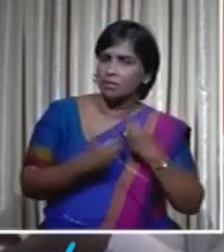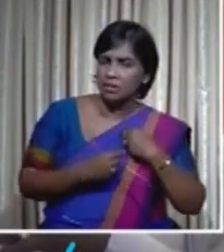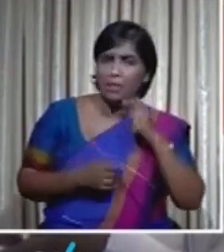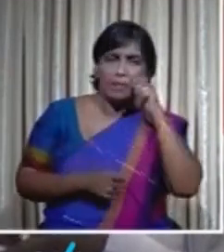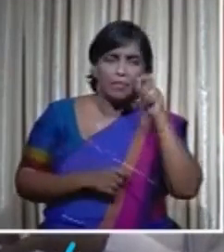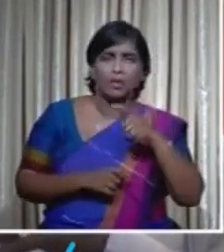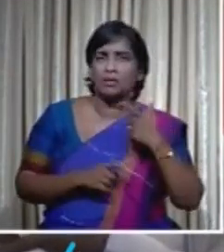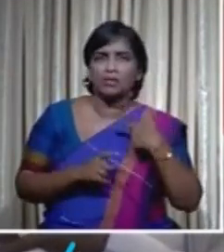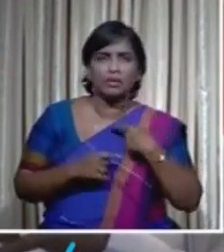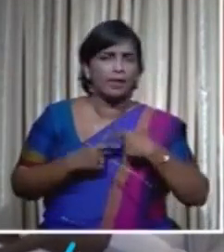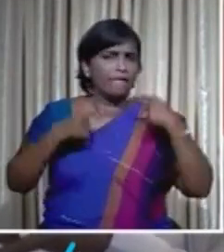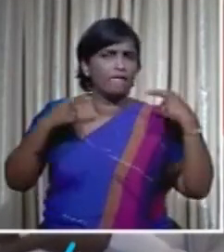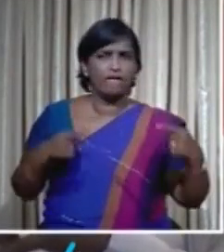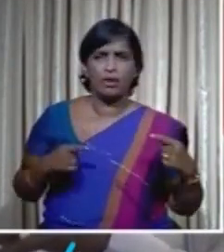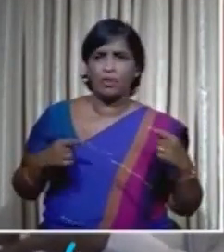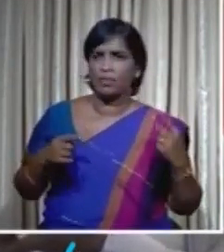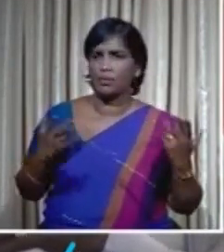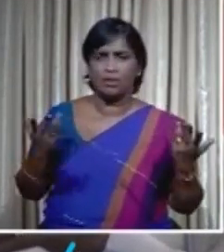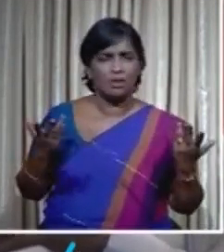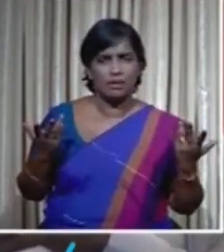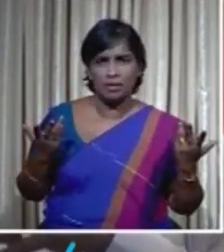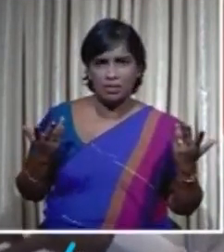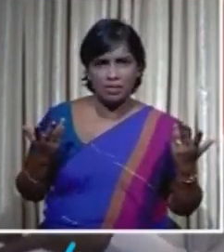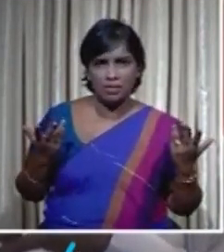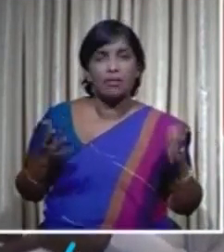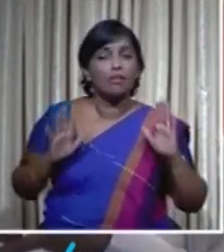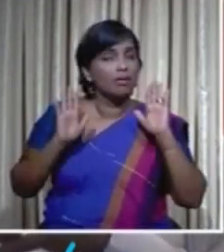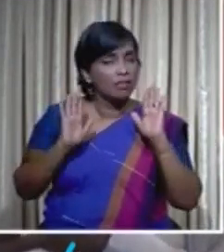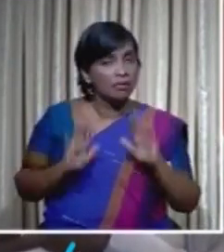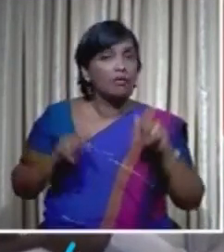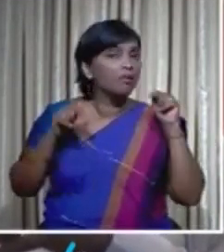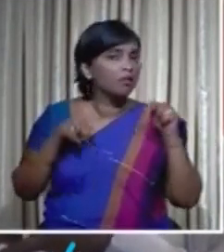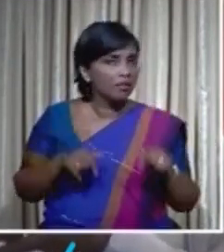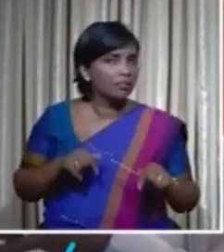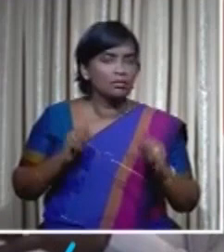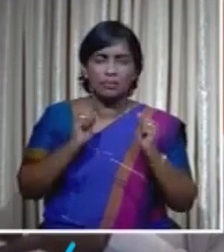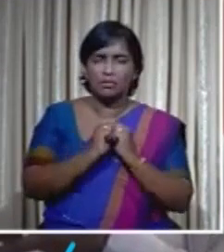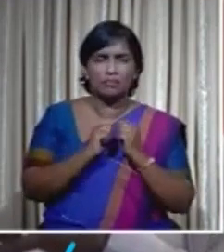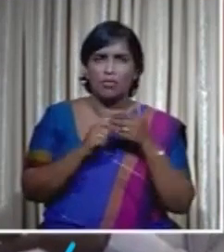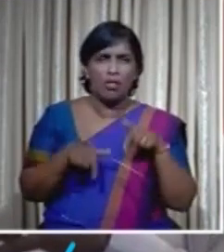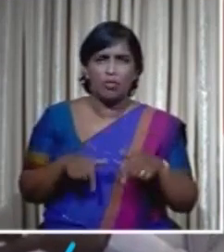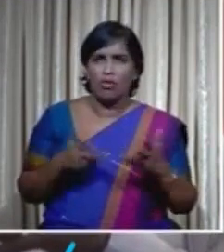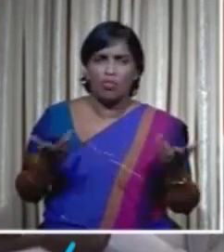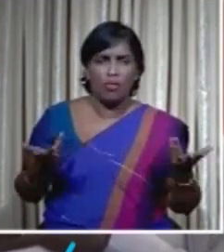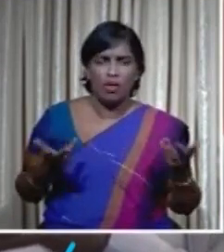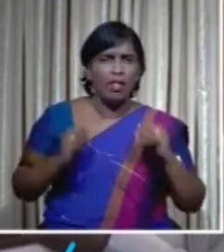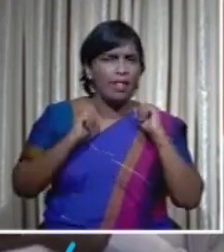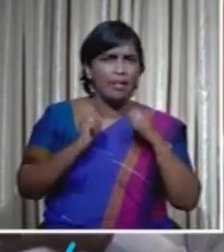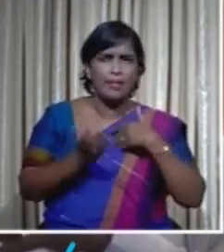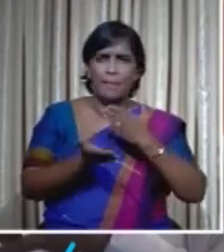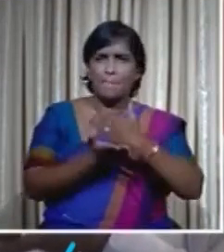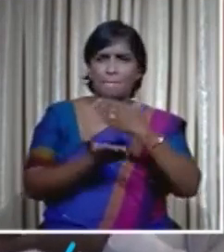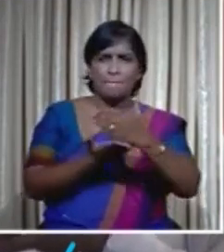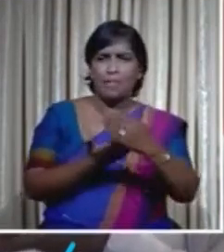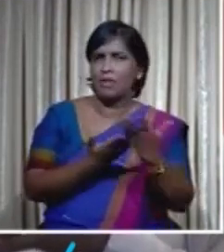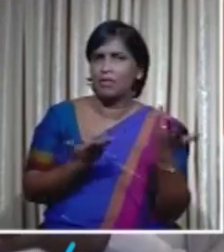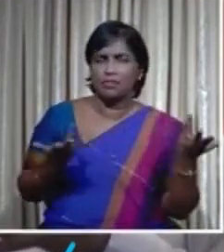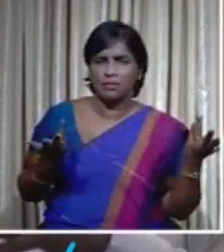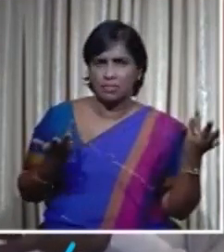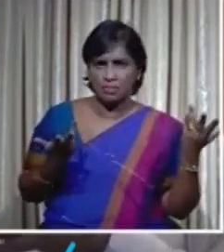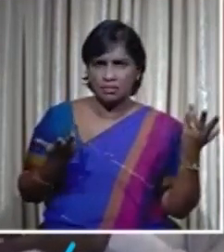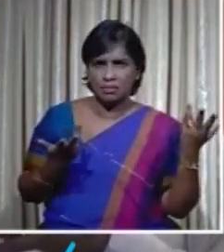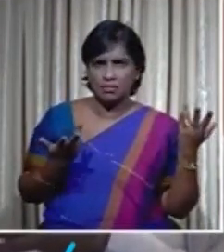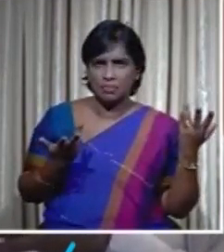விடுதலை புலிகள் மீள கட்டி எழுப்பப்படவில்லை ஆனால் இன்று என்ன நடக்கிறது நீங்கள் ஏன் தடுக்கிறீர்கள் நீங்கள் இறந்து போன